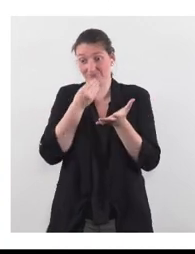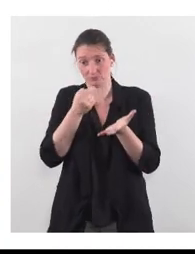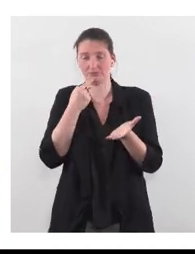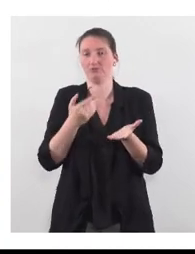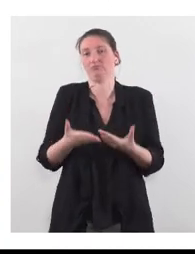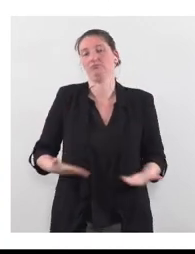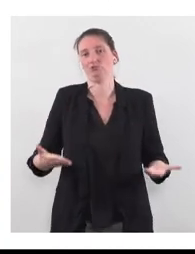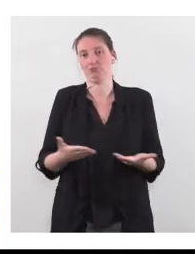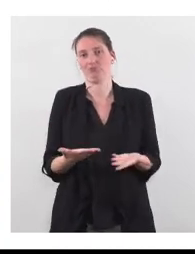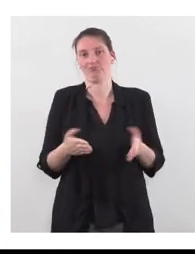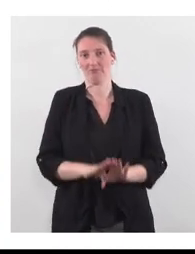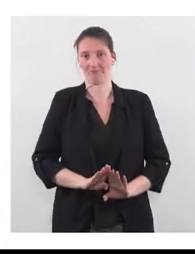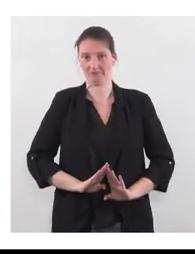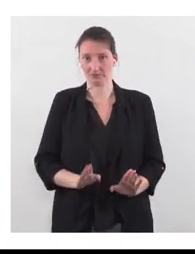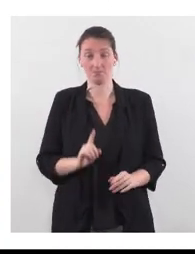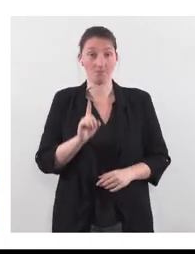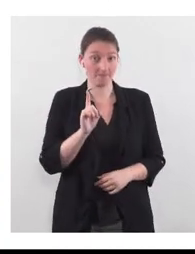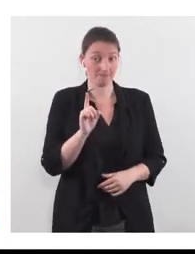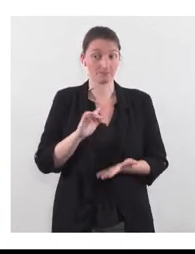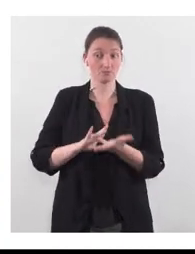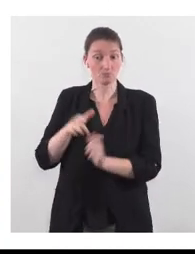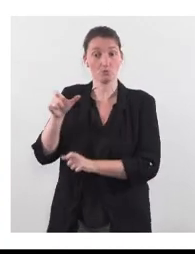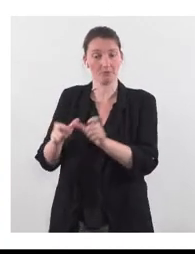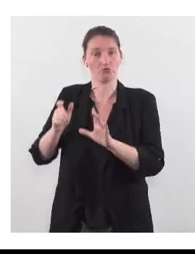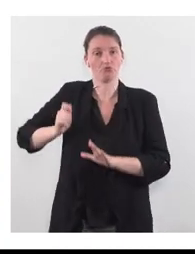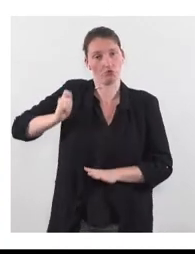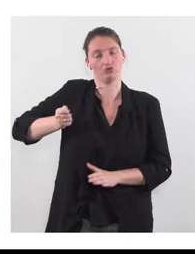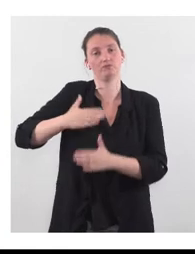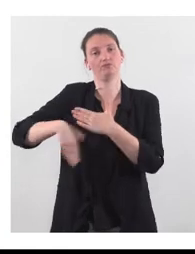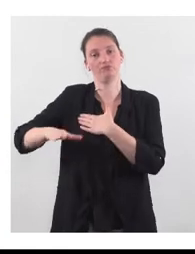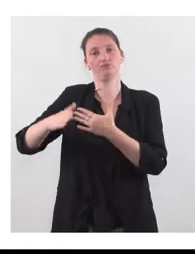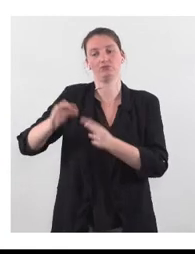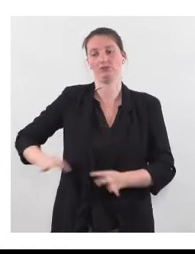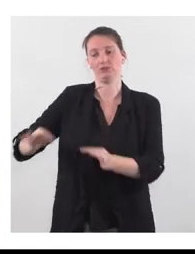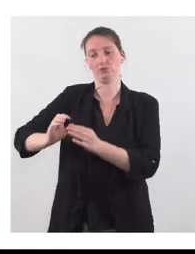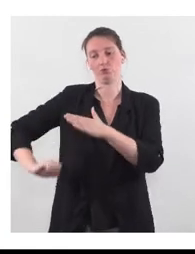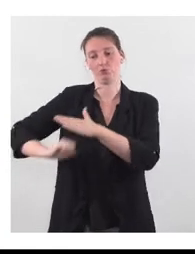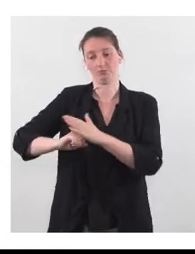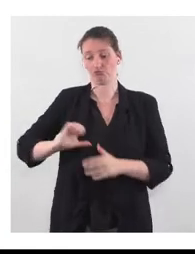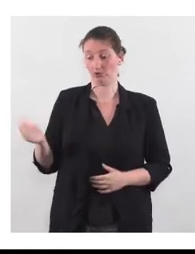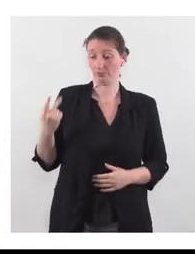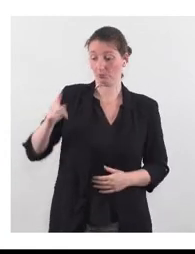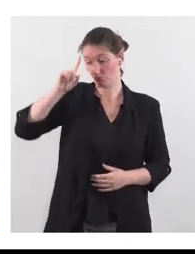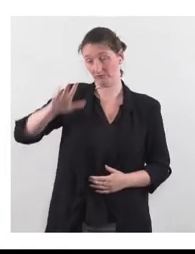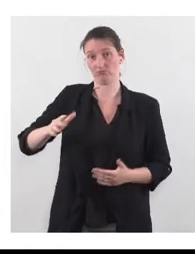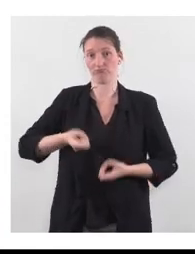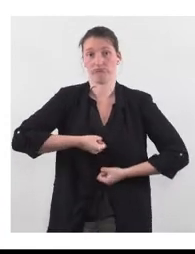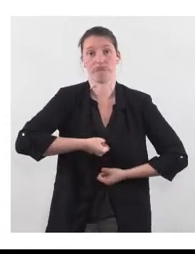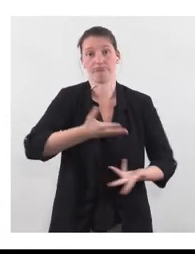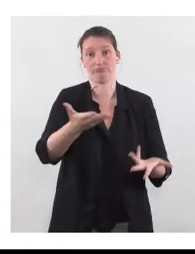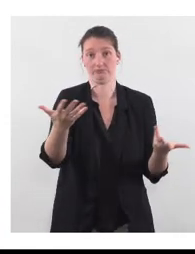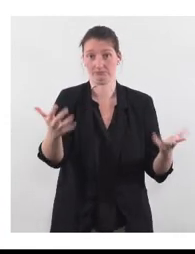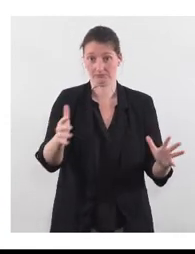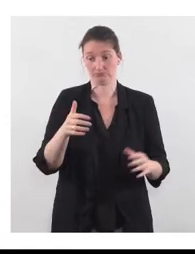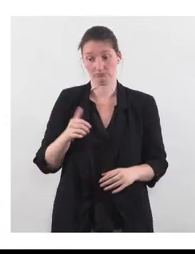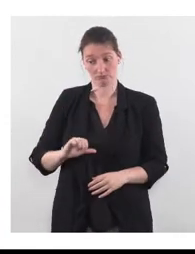clôturé. Mais tous les juges de la Cour suprême ont écrit leur propre avis, ont émis leur propre avis et